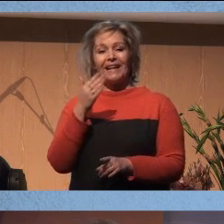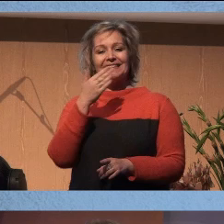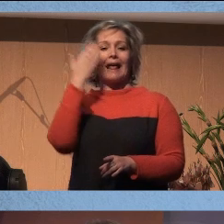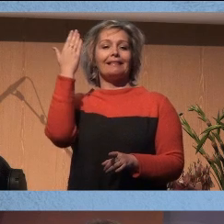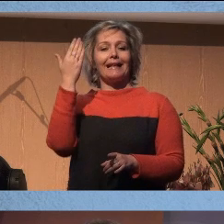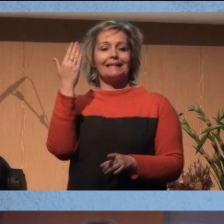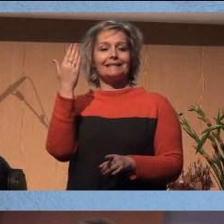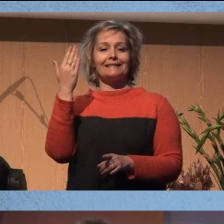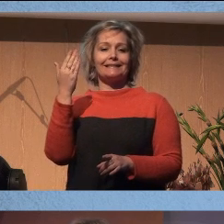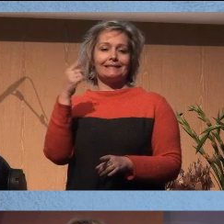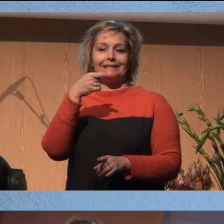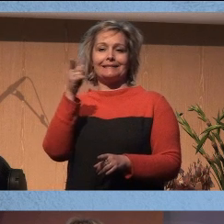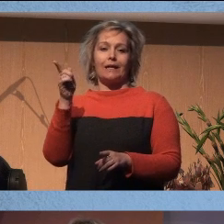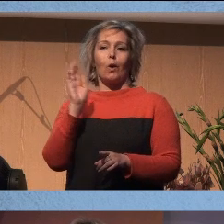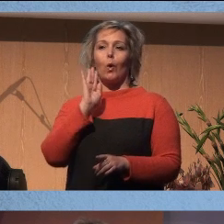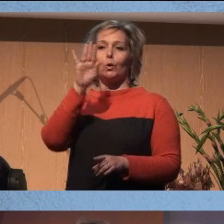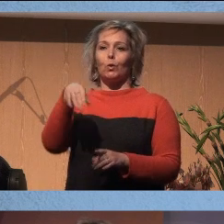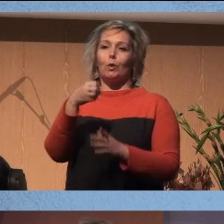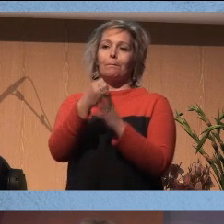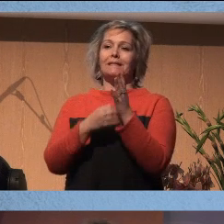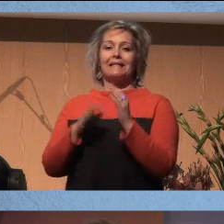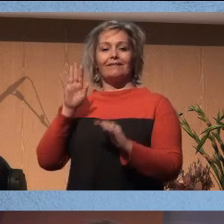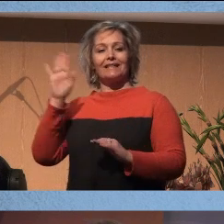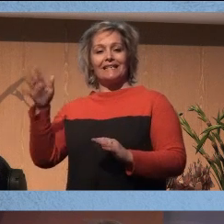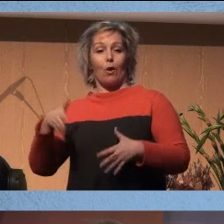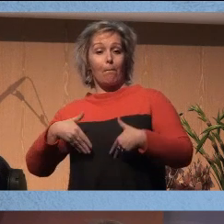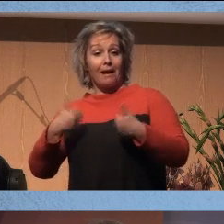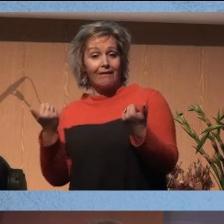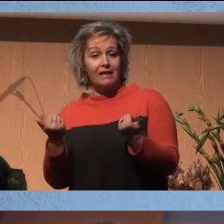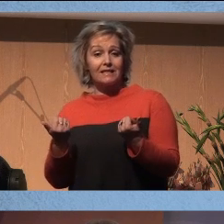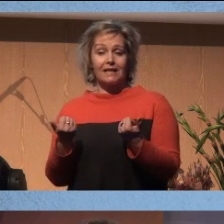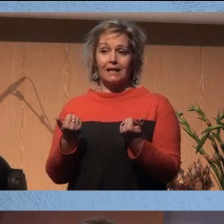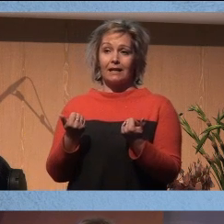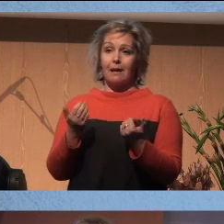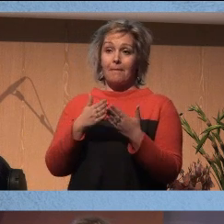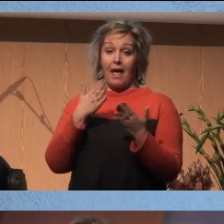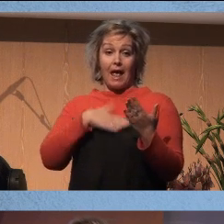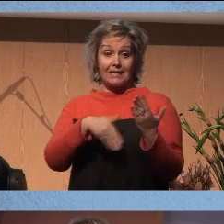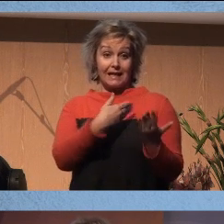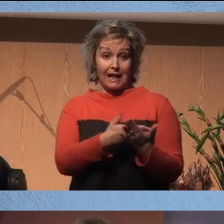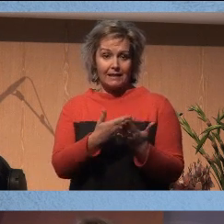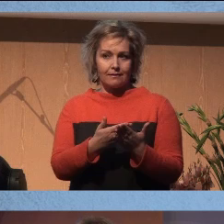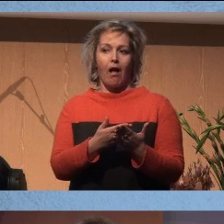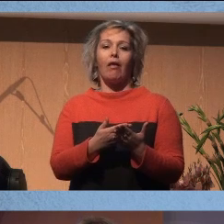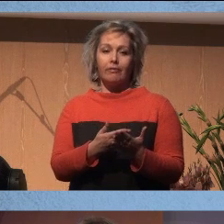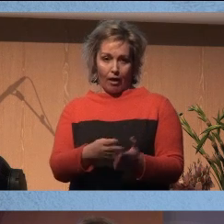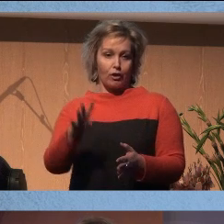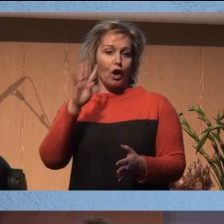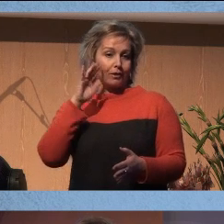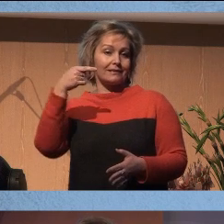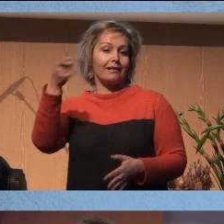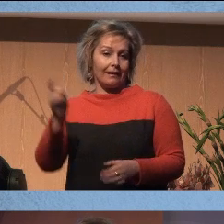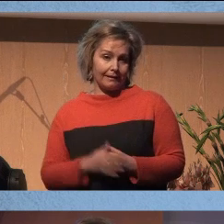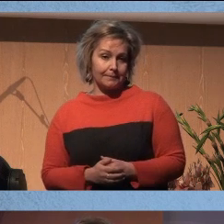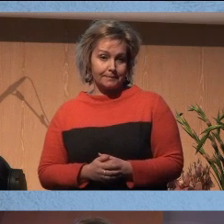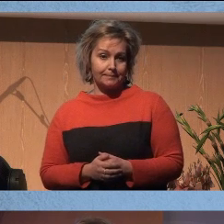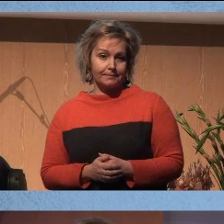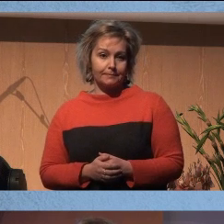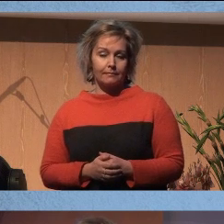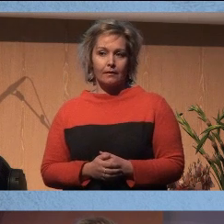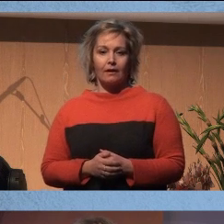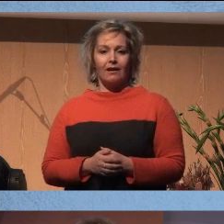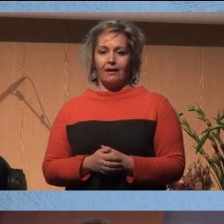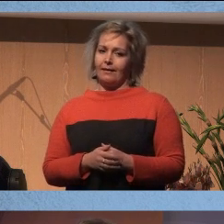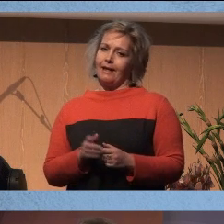i en eller annen valør går ut og beskriver sine opplevelser med helsetjenesten, så lyttes det til.